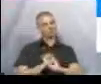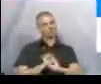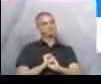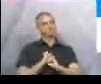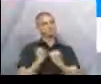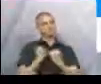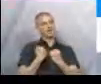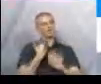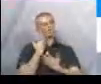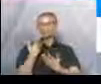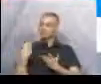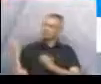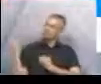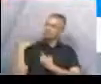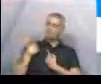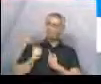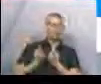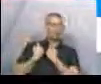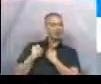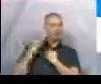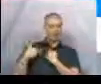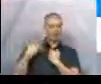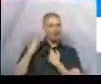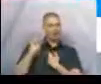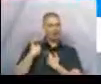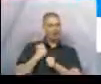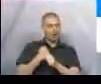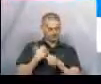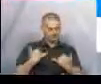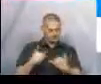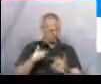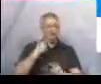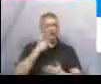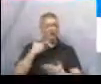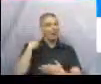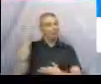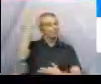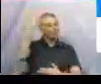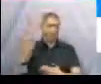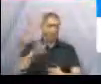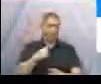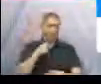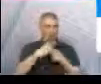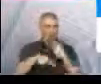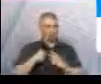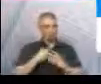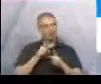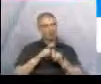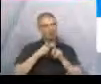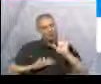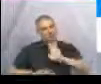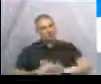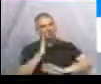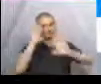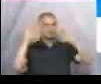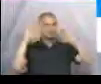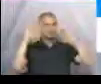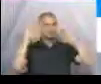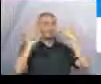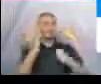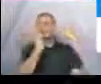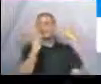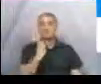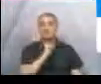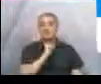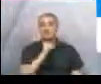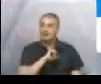מאיפה באנו, מה אנחנו עושים ולאן אנחנו הולכים. אנחנו כל שנה מנסים לצאת ממצרים, ואני חושב שאחד הדברים